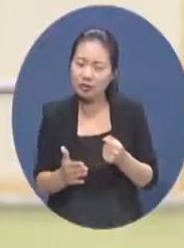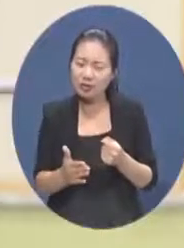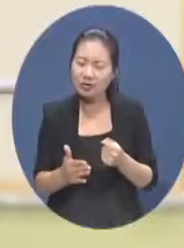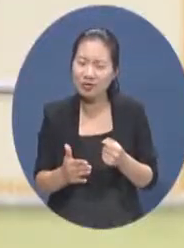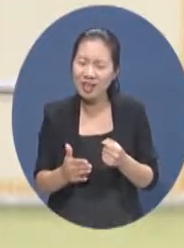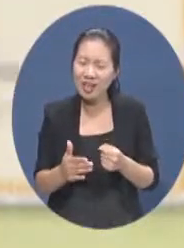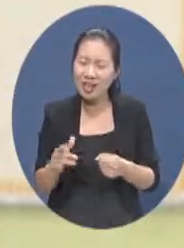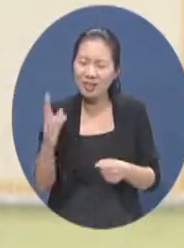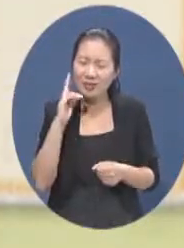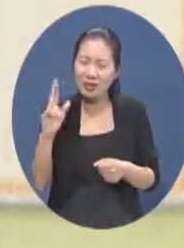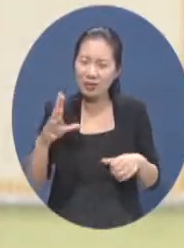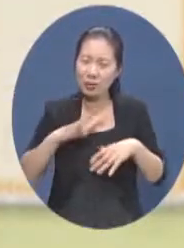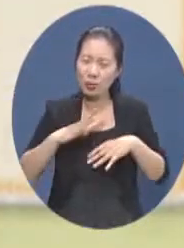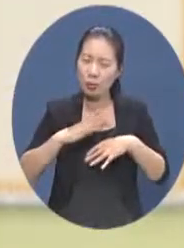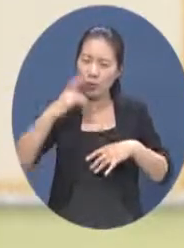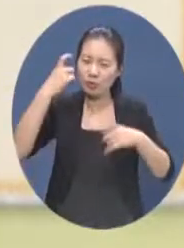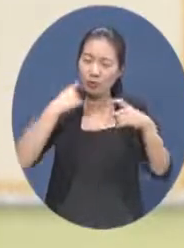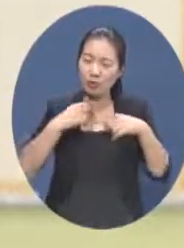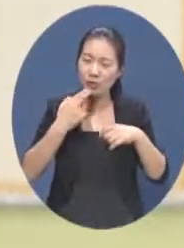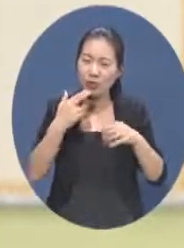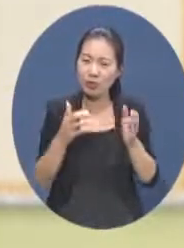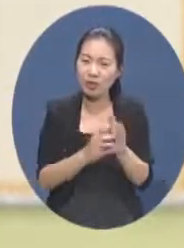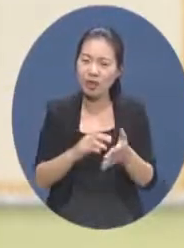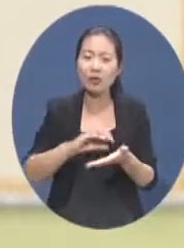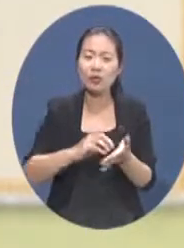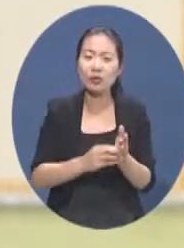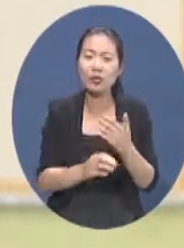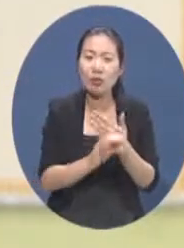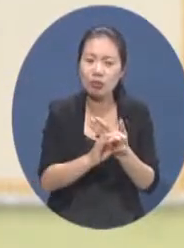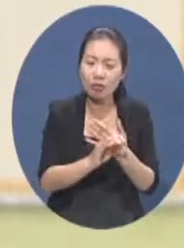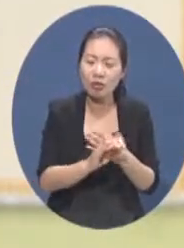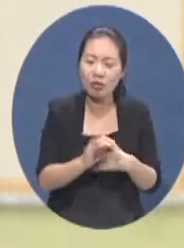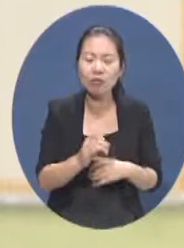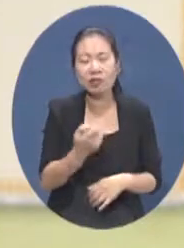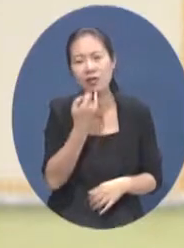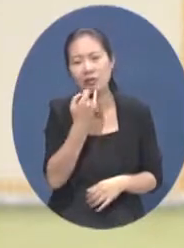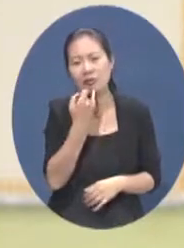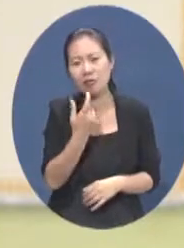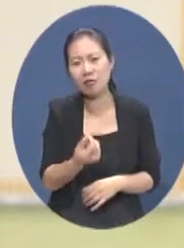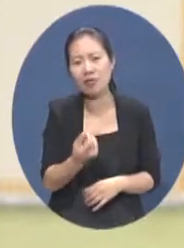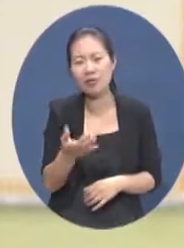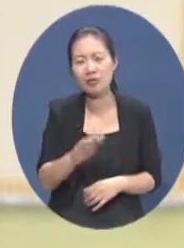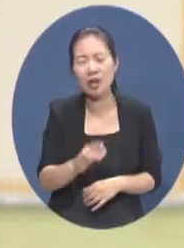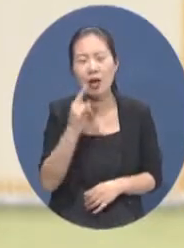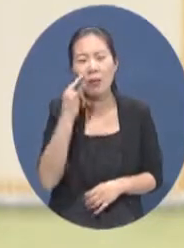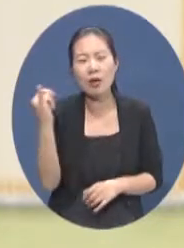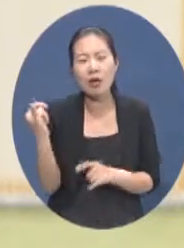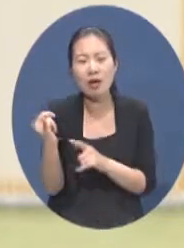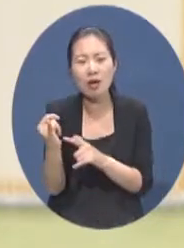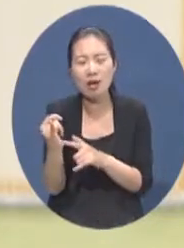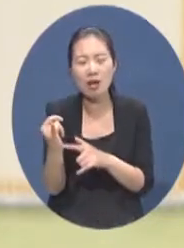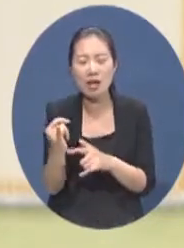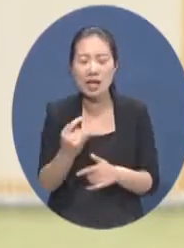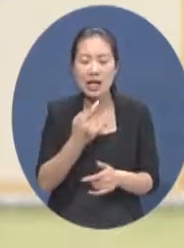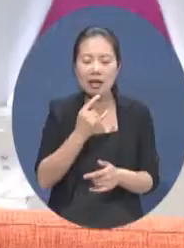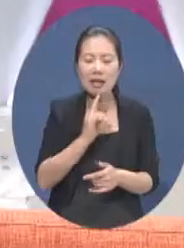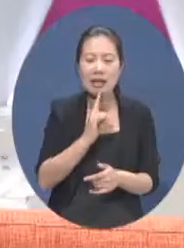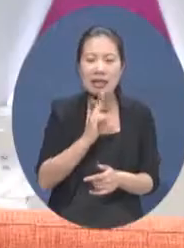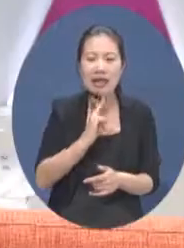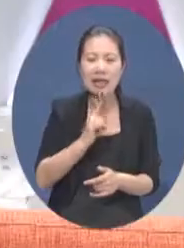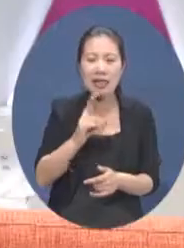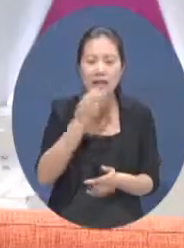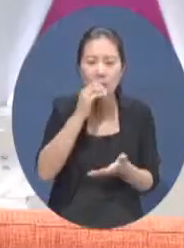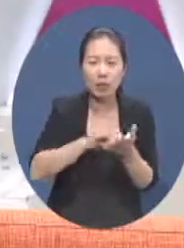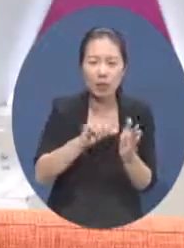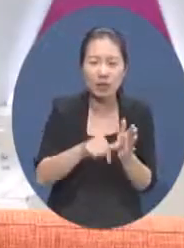심하게 공포 반응을 보이지 네. 않았어요. 저 정도면 해볼만하다라는 거예요. 그런데 어머님은 아이가 돌 때 다친